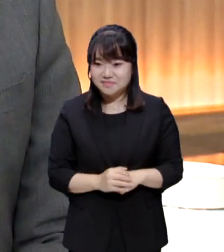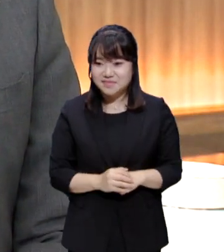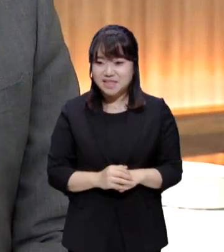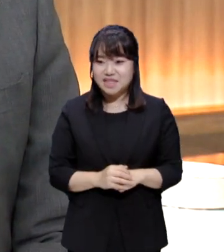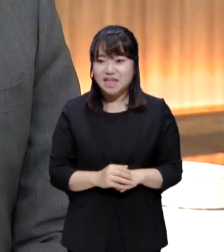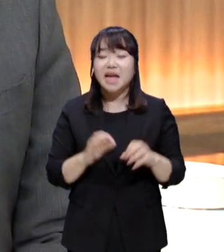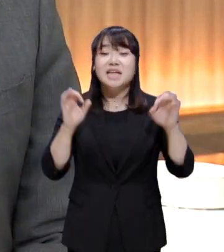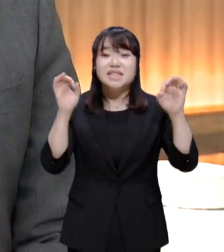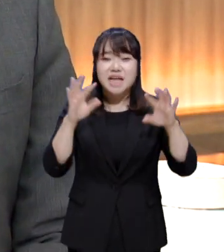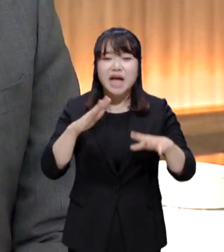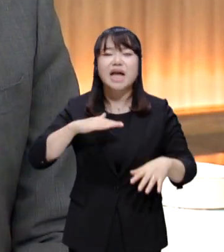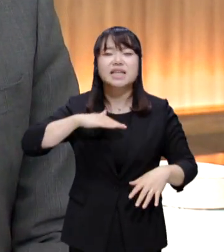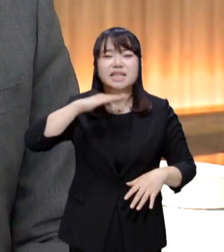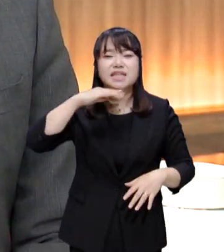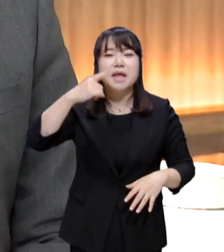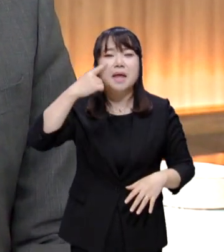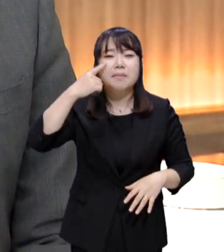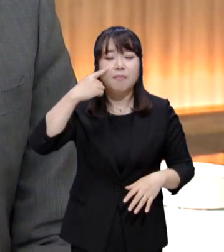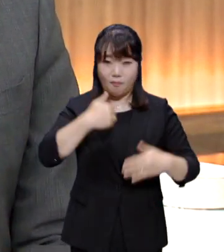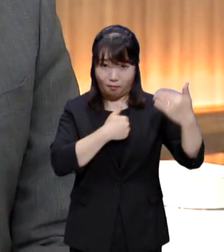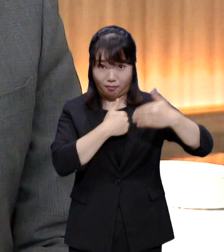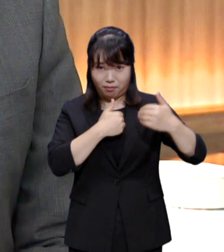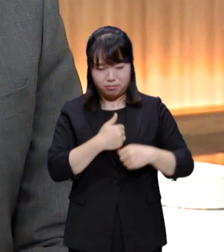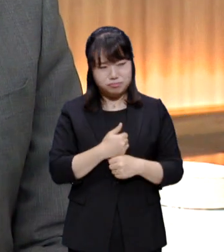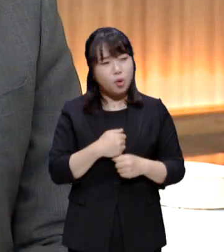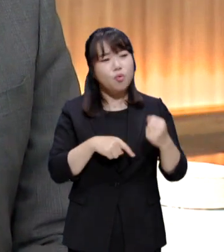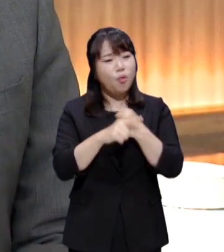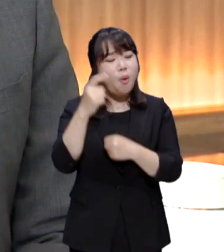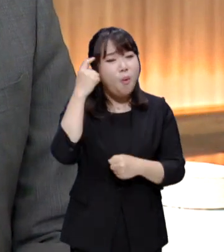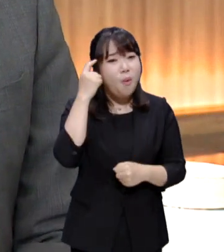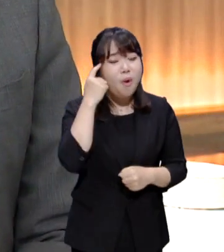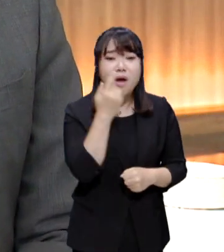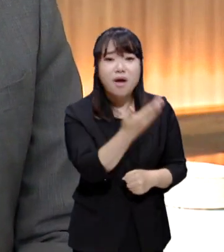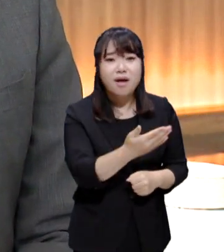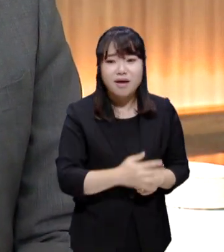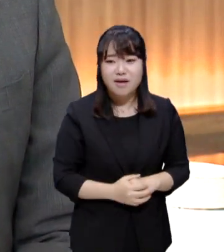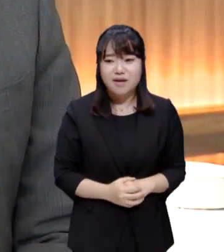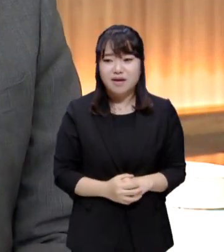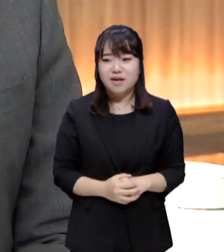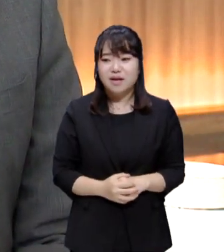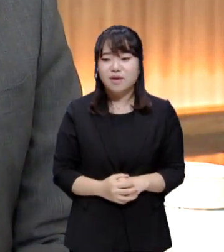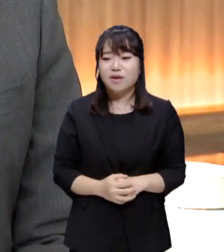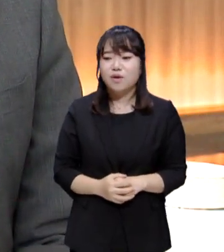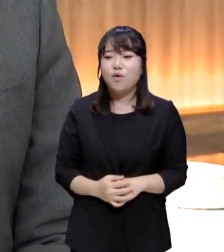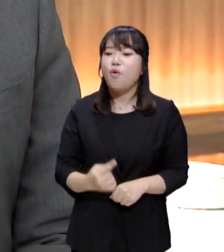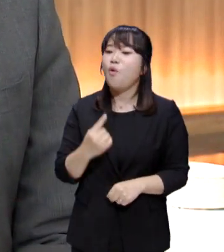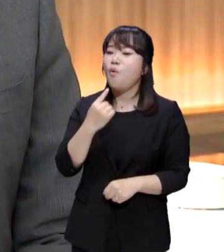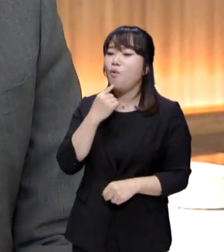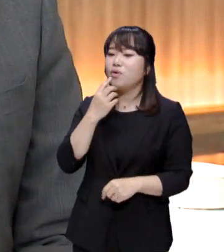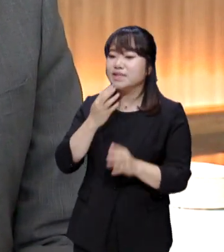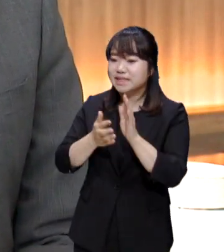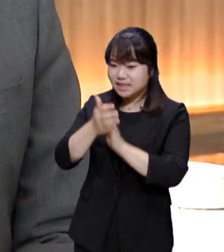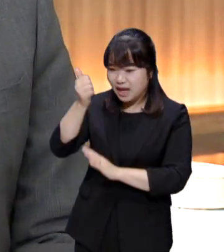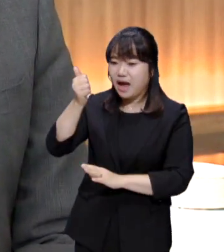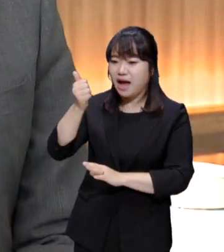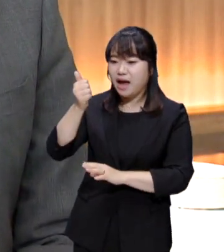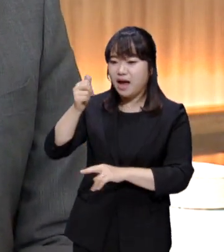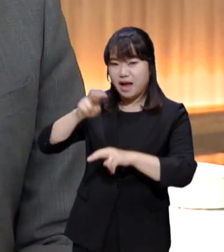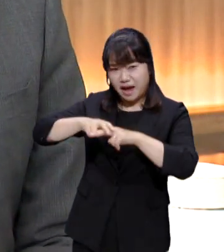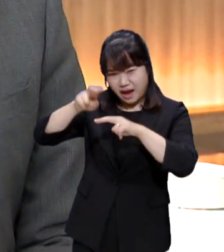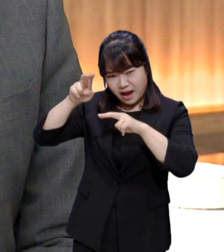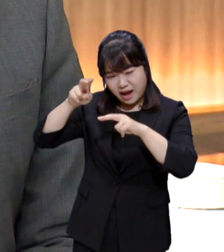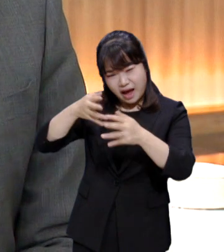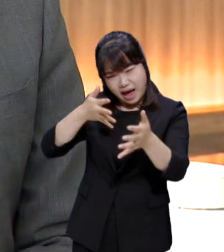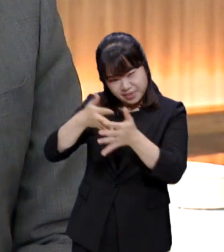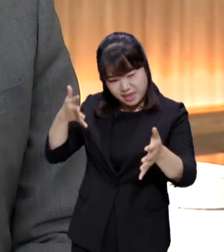잠깐 좀 기다려주라고 나보고 그래서 왜 그럽니까? 그랬더니 아 오세훈 시장이 안 되고 한교안 대표가 될